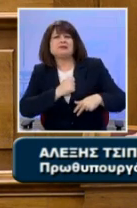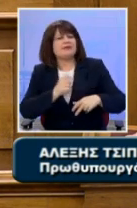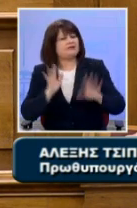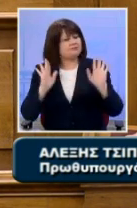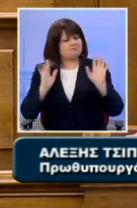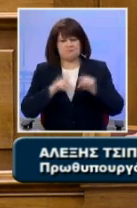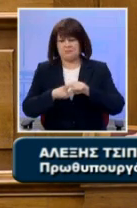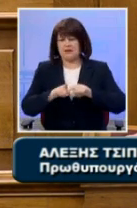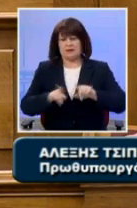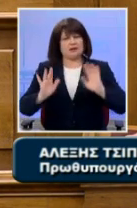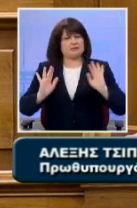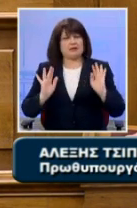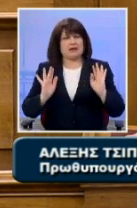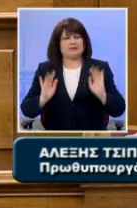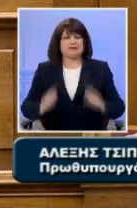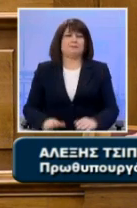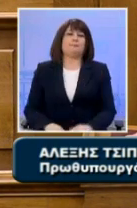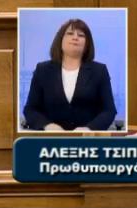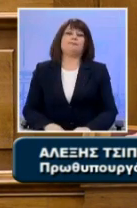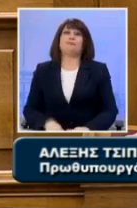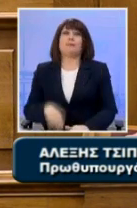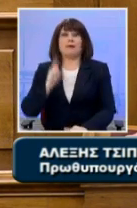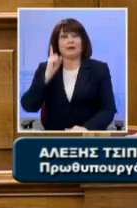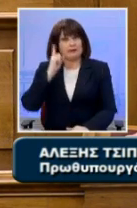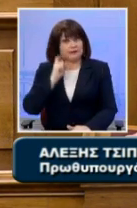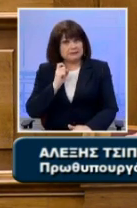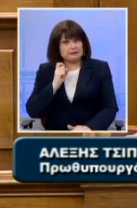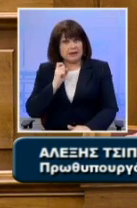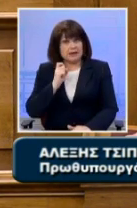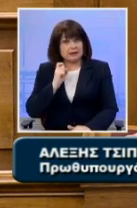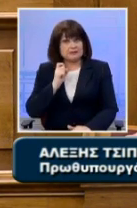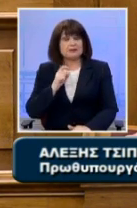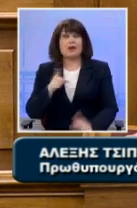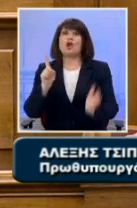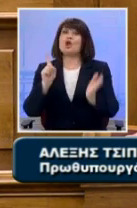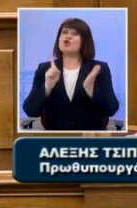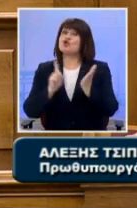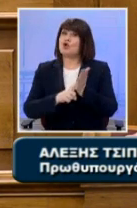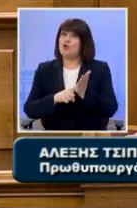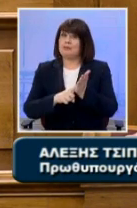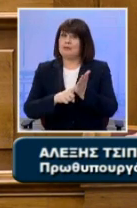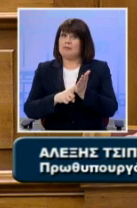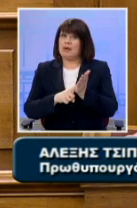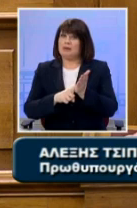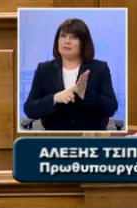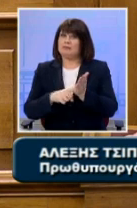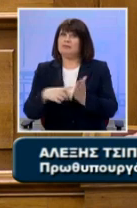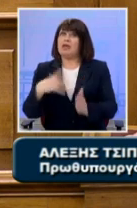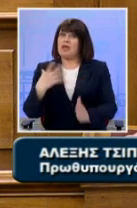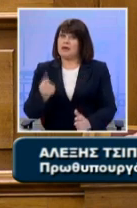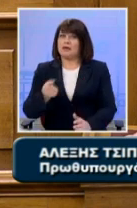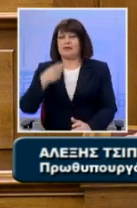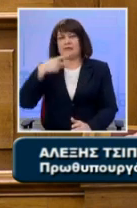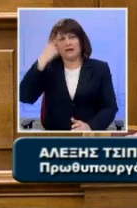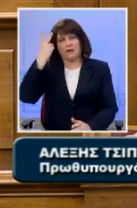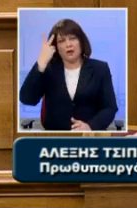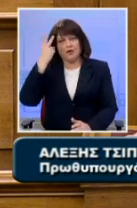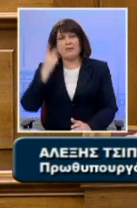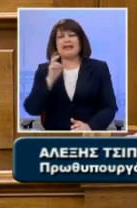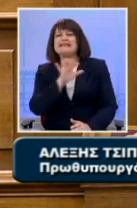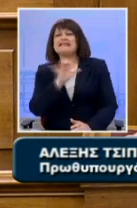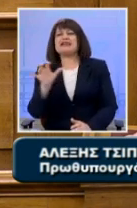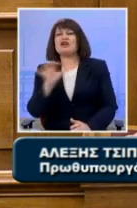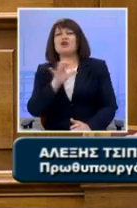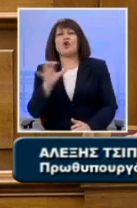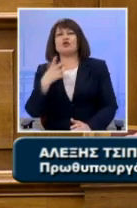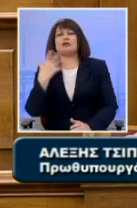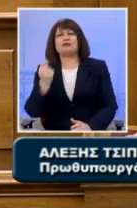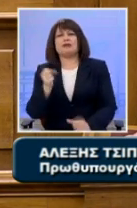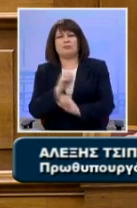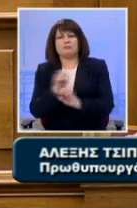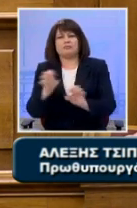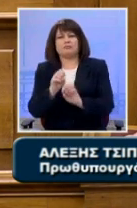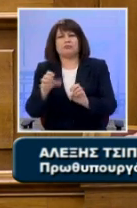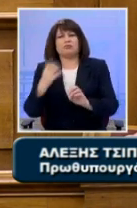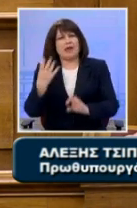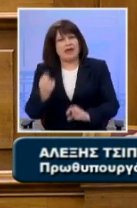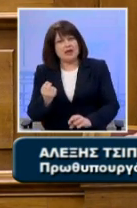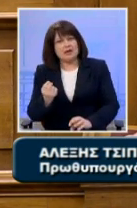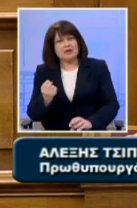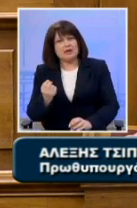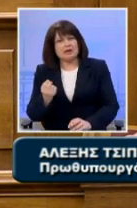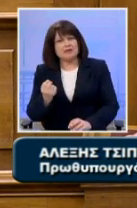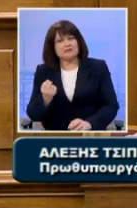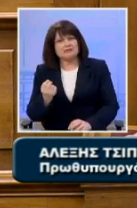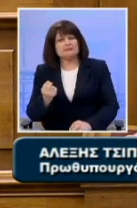Ξέρετε, αν κάποιος κατέχει νόμιμα το δικαίωμα να εκπέμπει, αν έχει κερδίσει